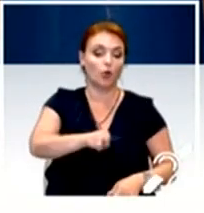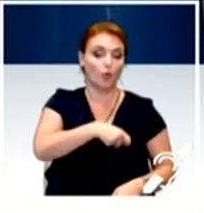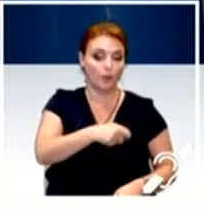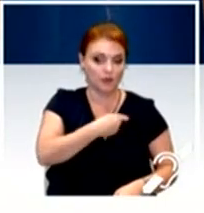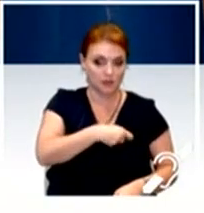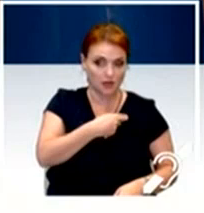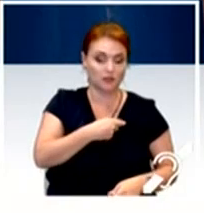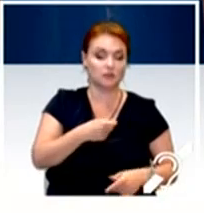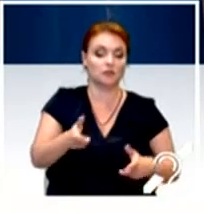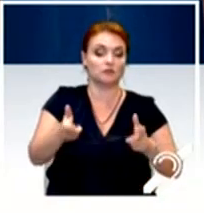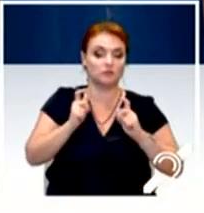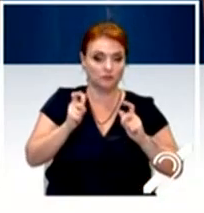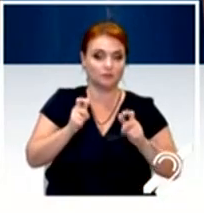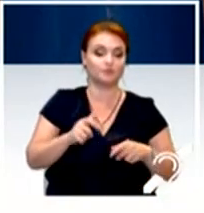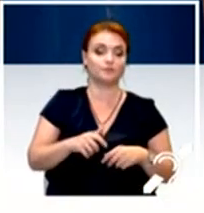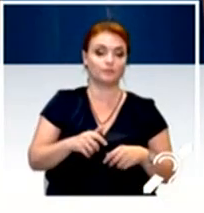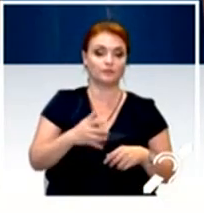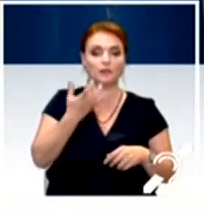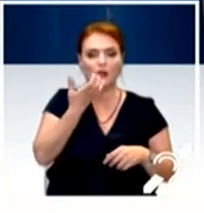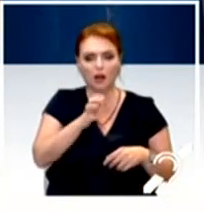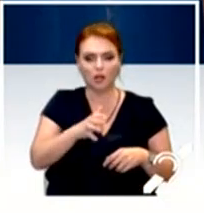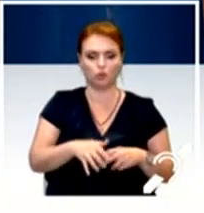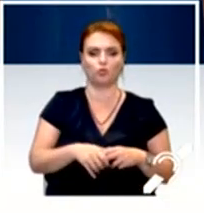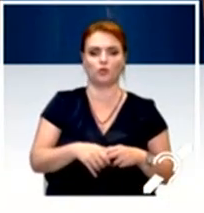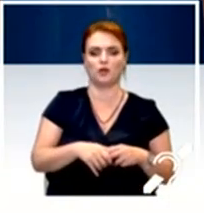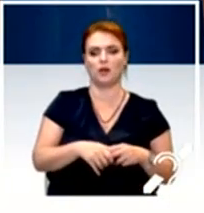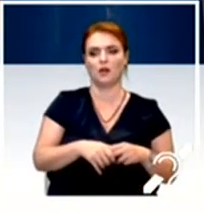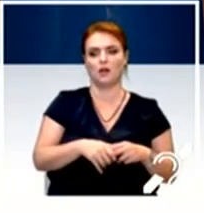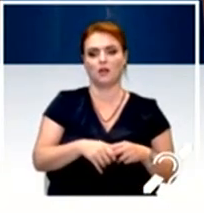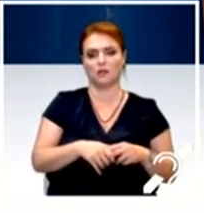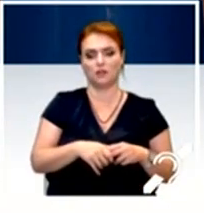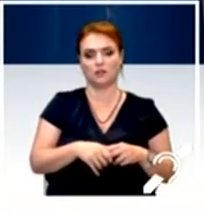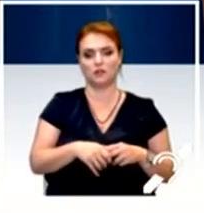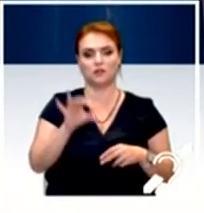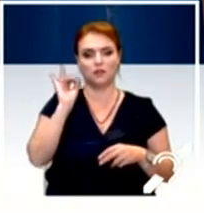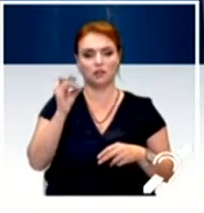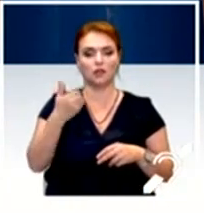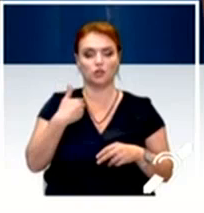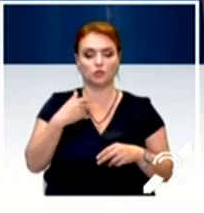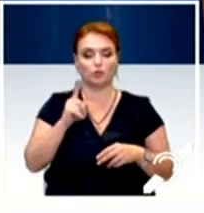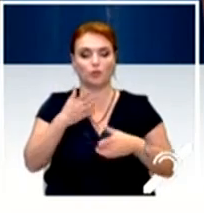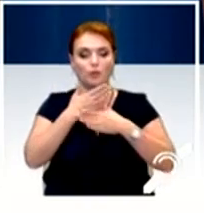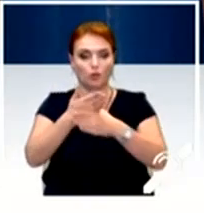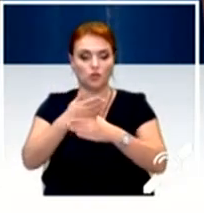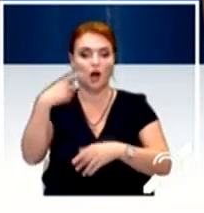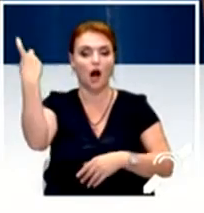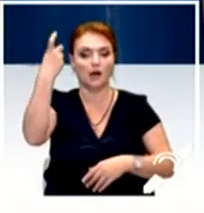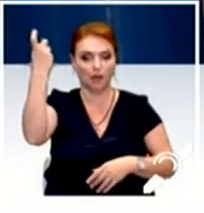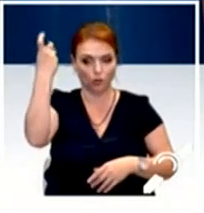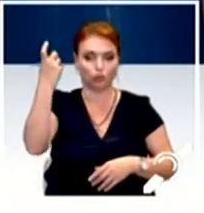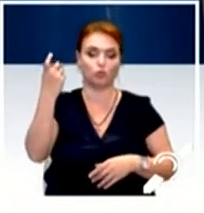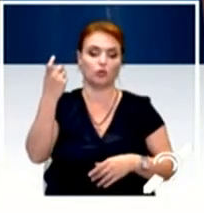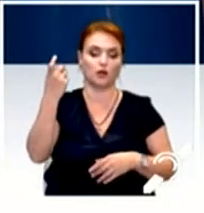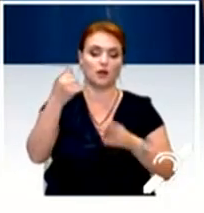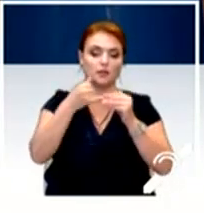să putem să ajutăm agricultorii noștri cu motorină gratis, dar și proiecte de